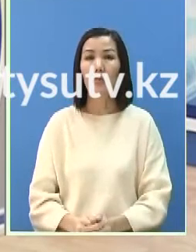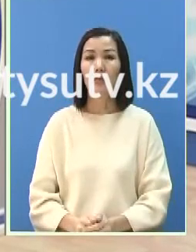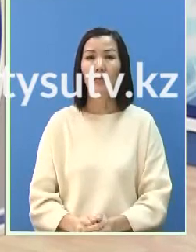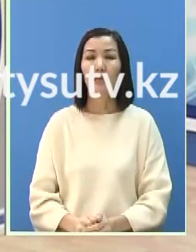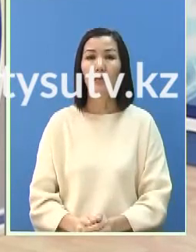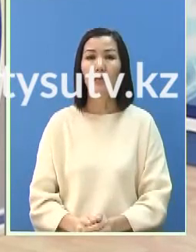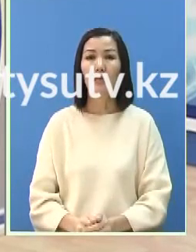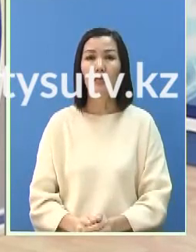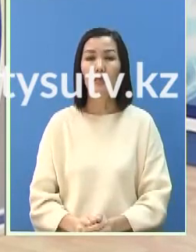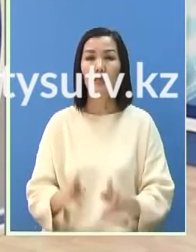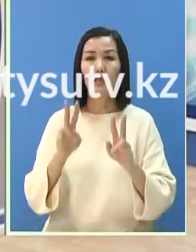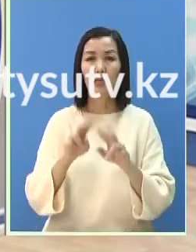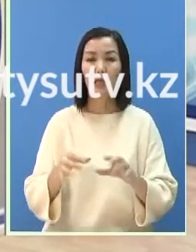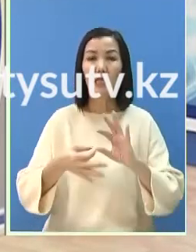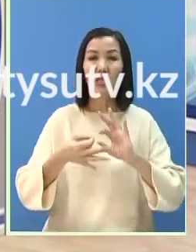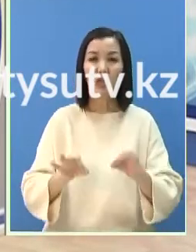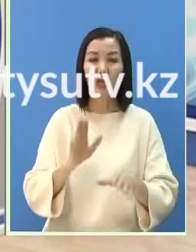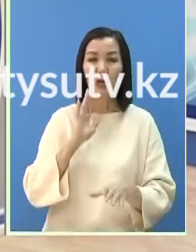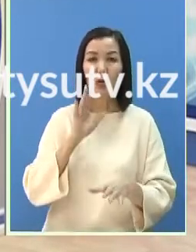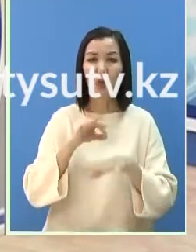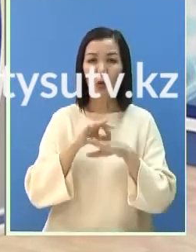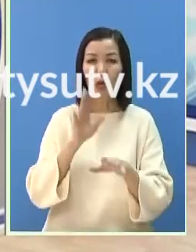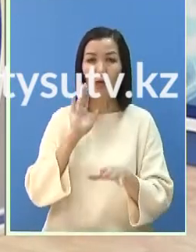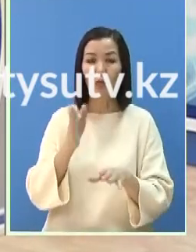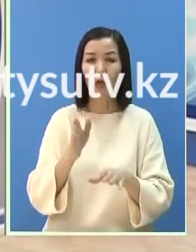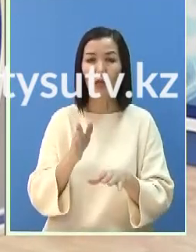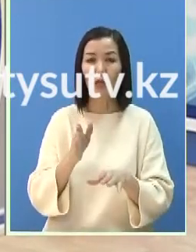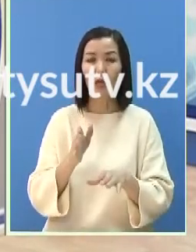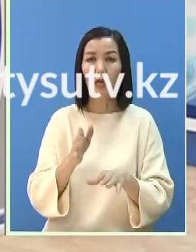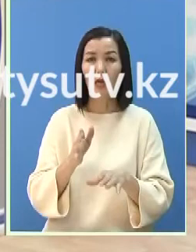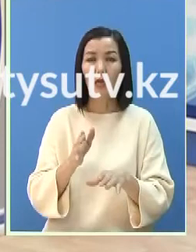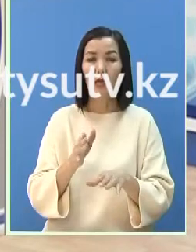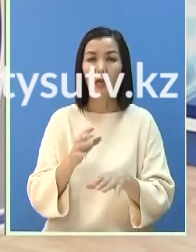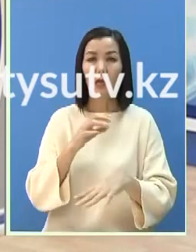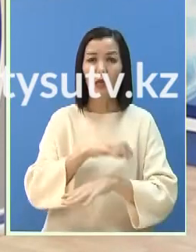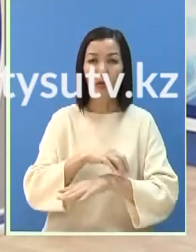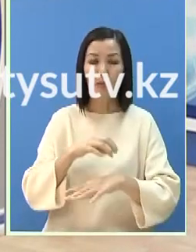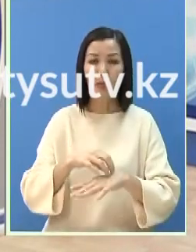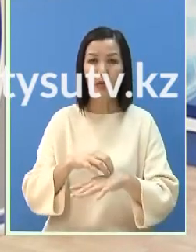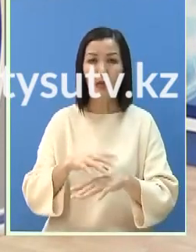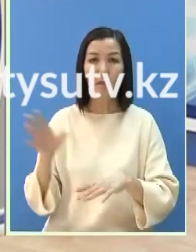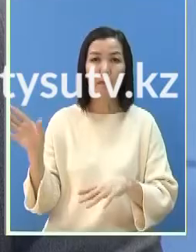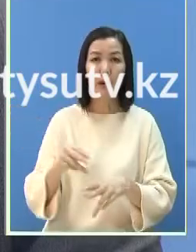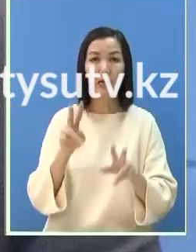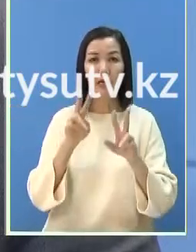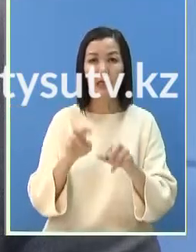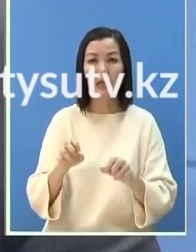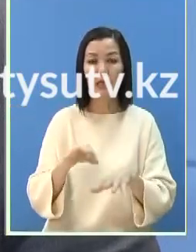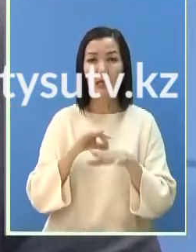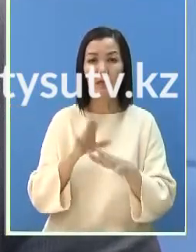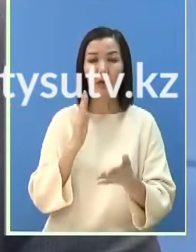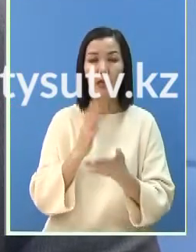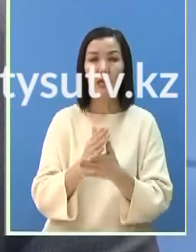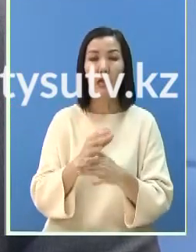жаңағы тексерілістен бәрі жеті тексерістен өтеді. Жаңағы комиссия мүшелері оның барлығын қарайды. Егер де жаңағы комиссия мүшелерінің